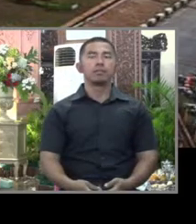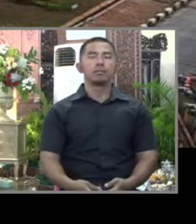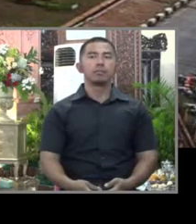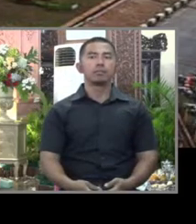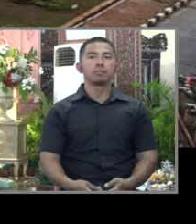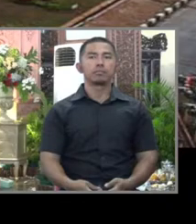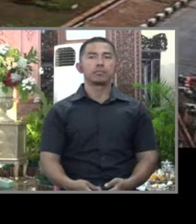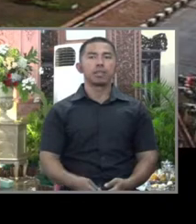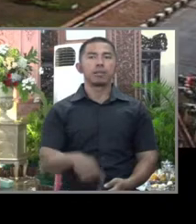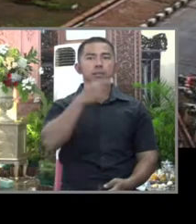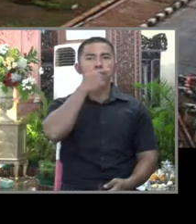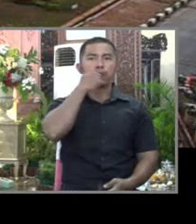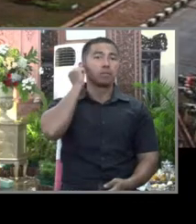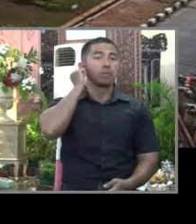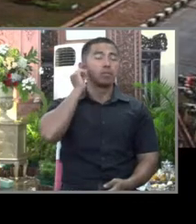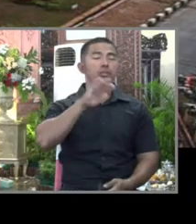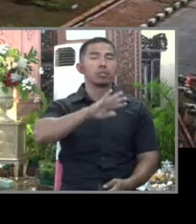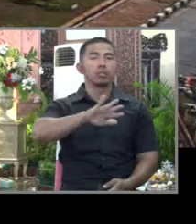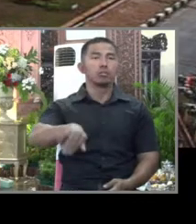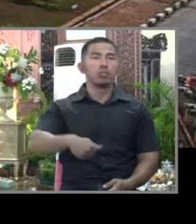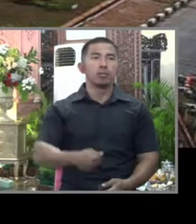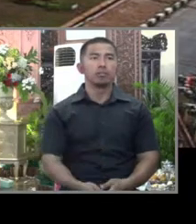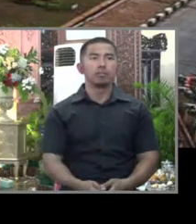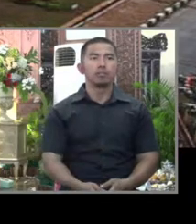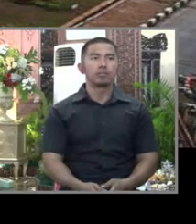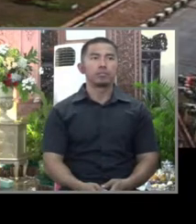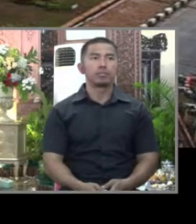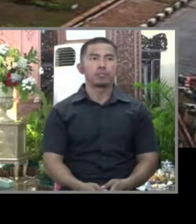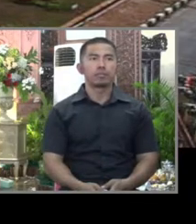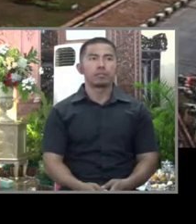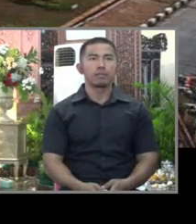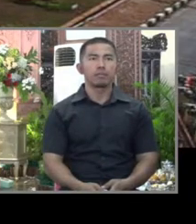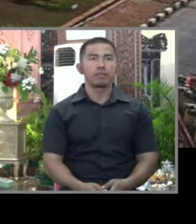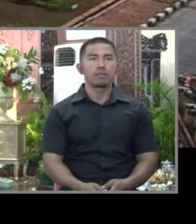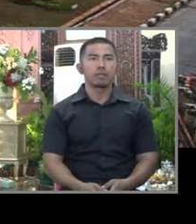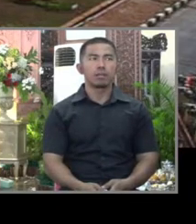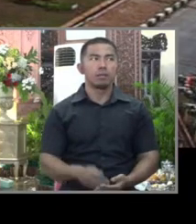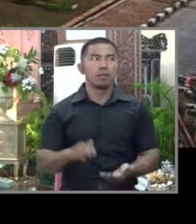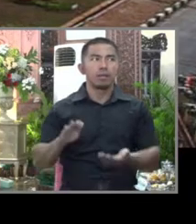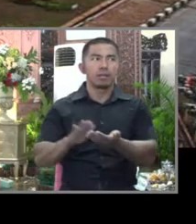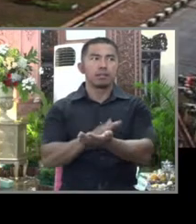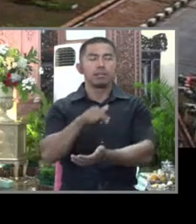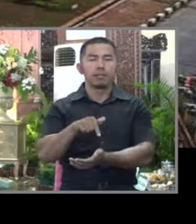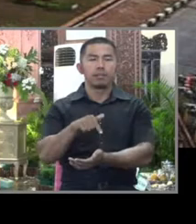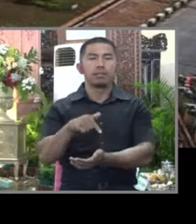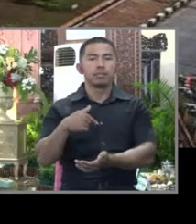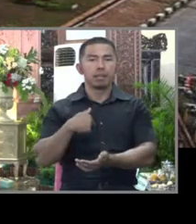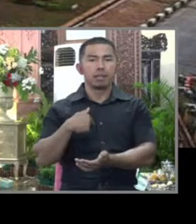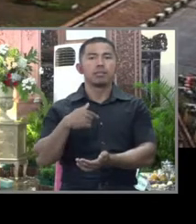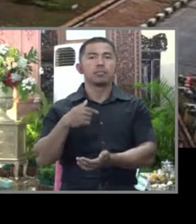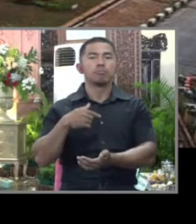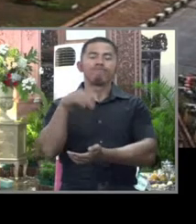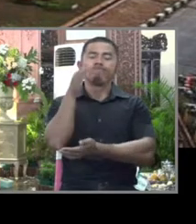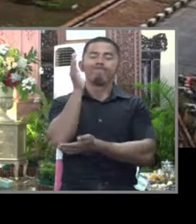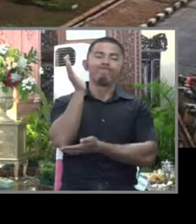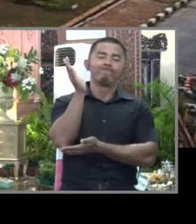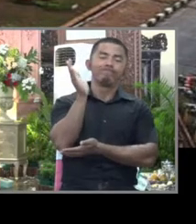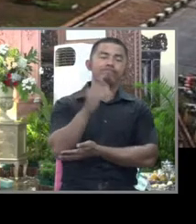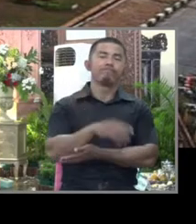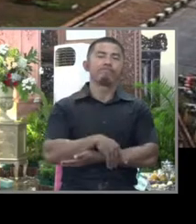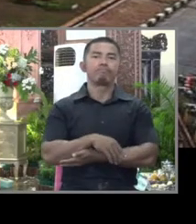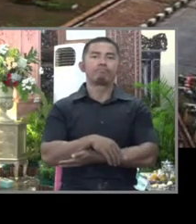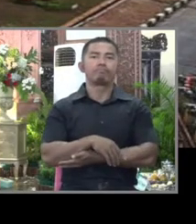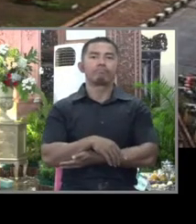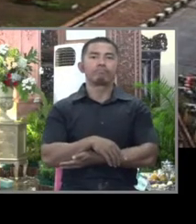Hai dan Bapak Ibu sekalian yang berbahagia Pada kesempatan ini saya tidak kan menyampaikan cukup